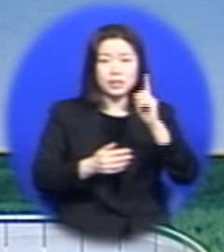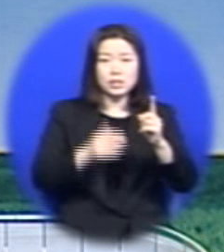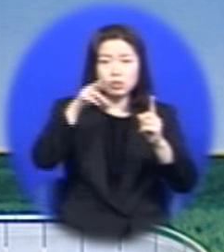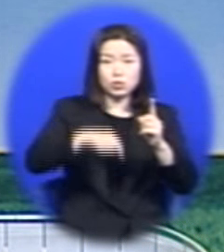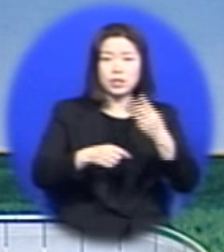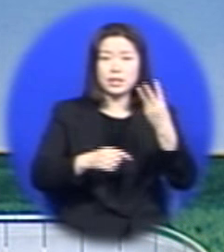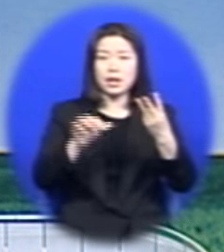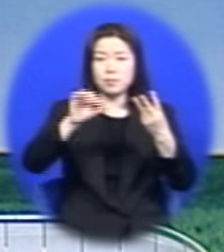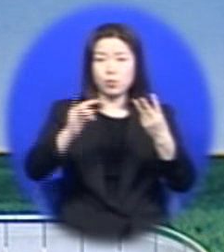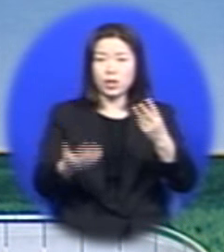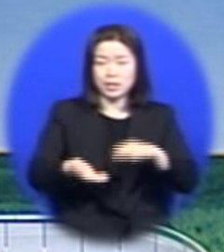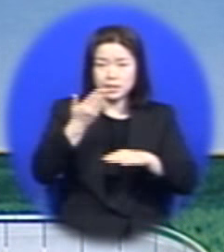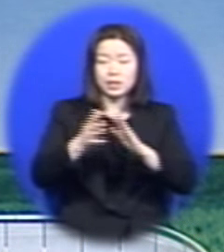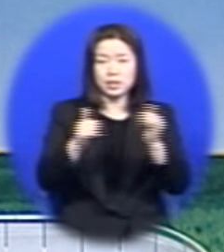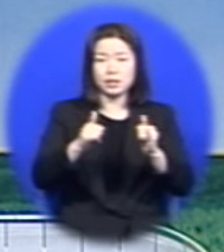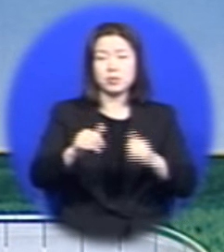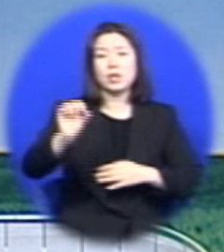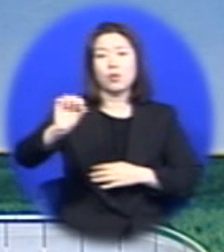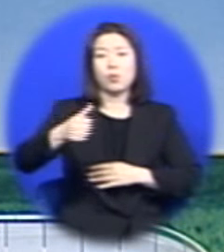영성일기 쓰시는 분이